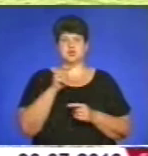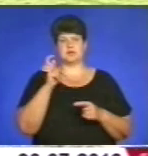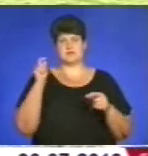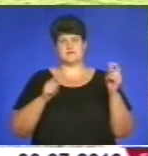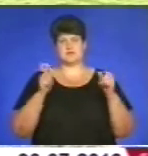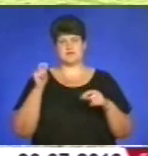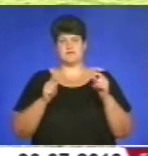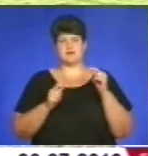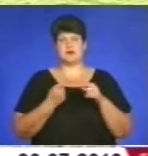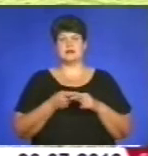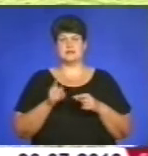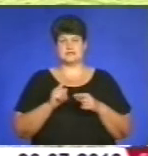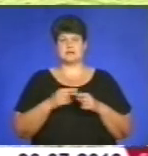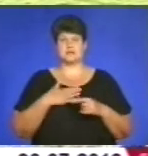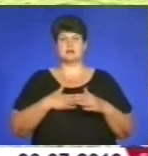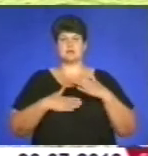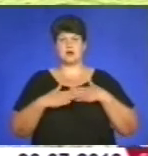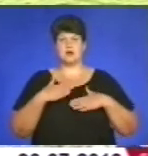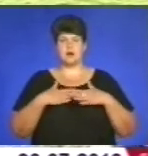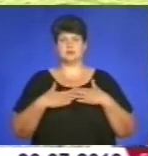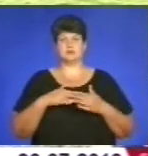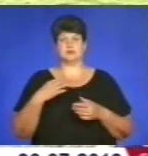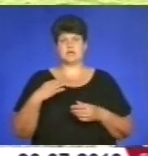Це нас, як синів, це радує, як маму